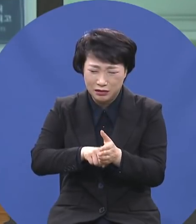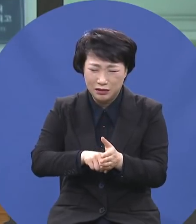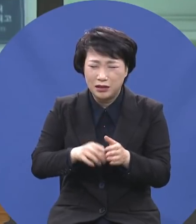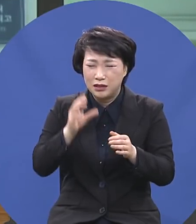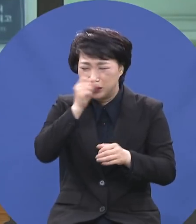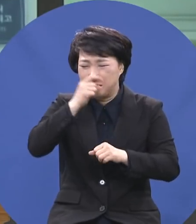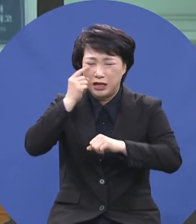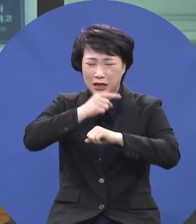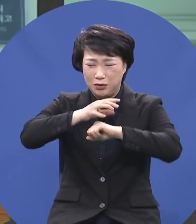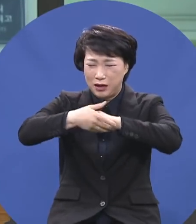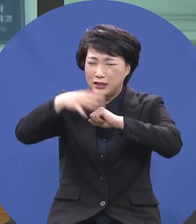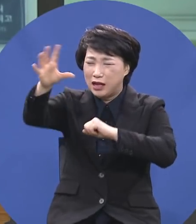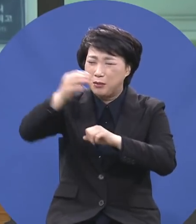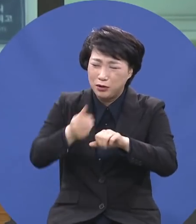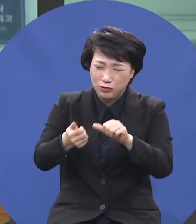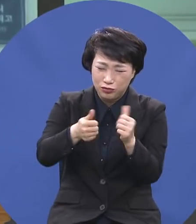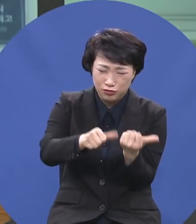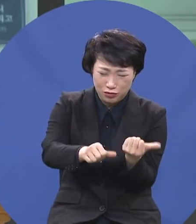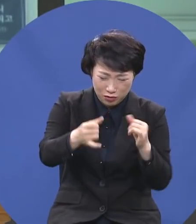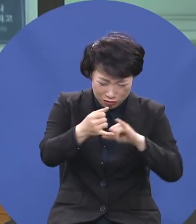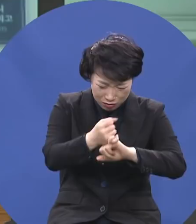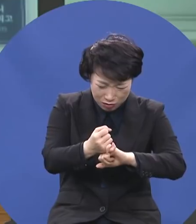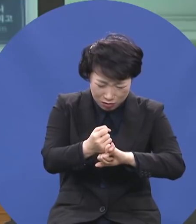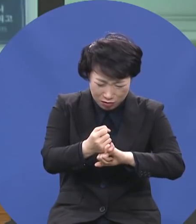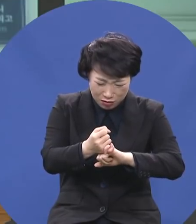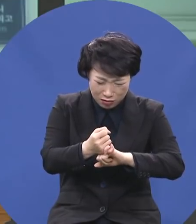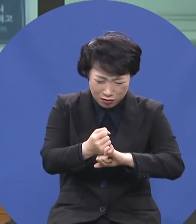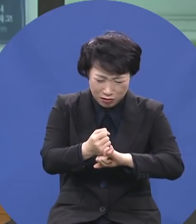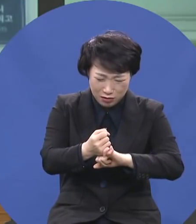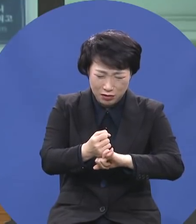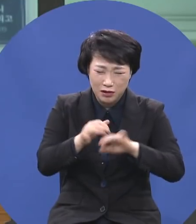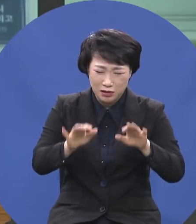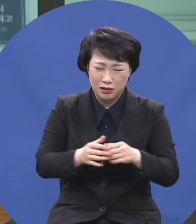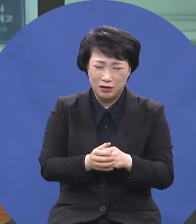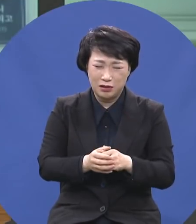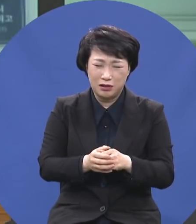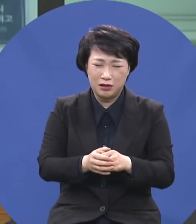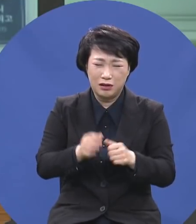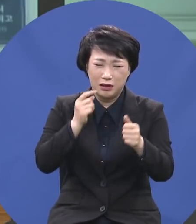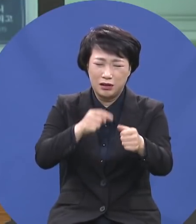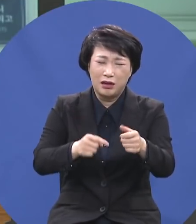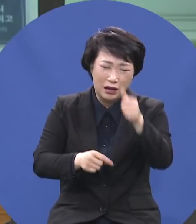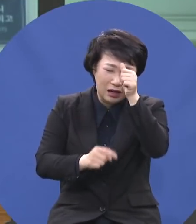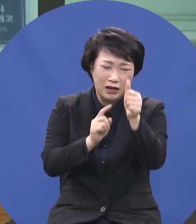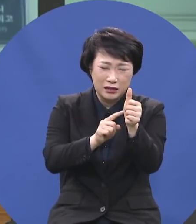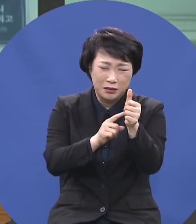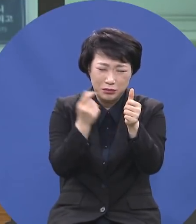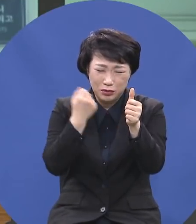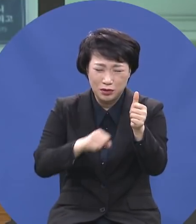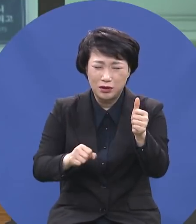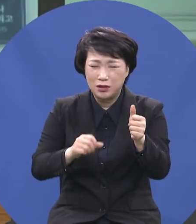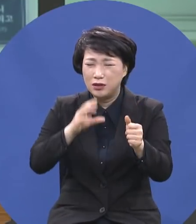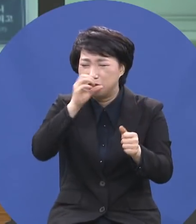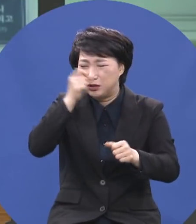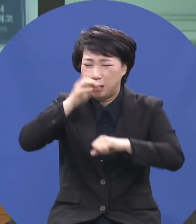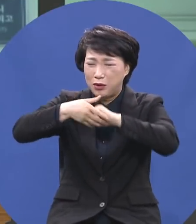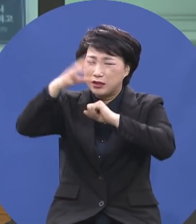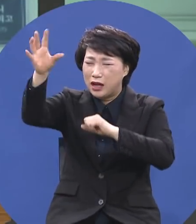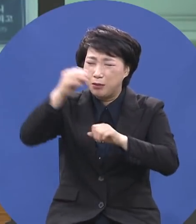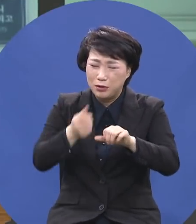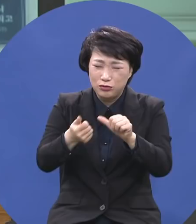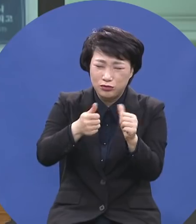먹으면 정령 죽으리라 했던 아담이 먹음으로 죽게 되었을